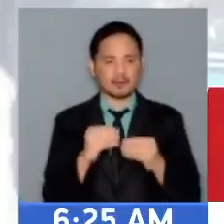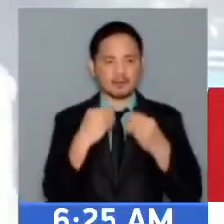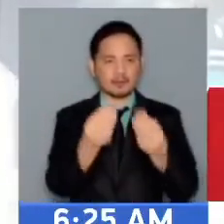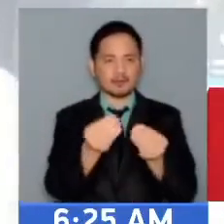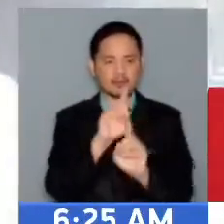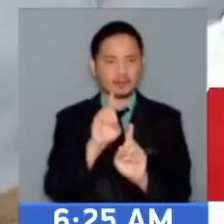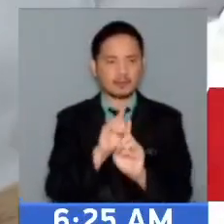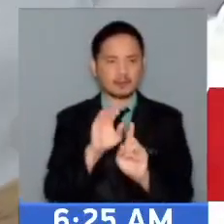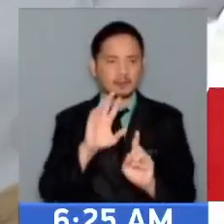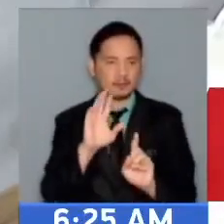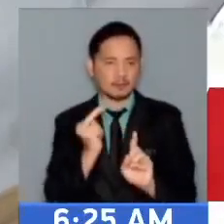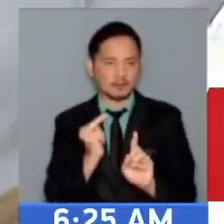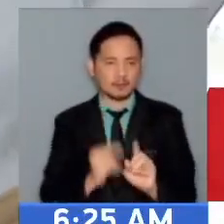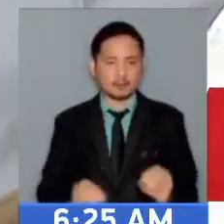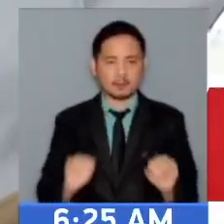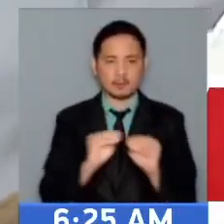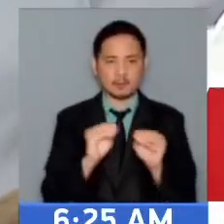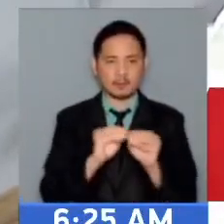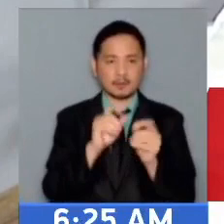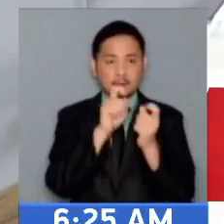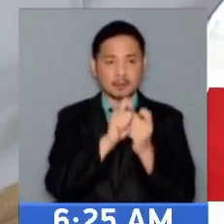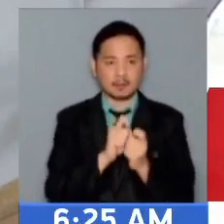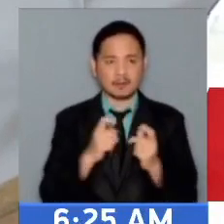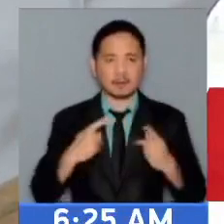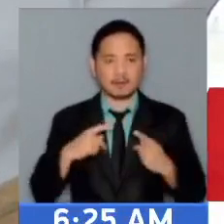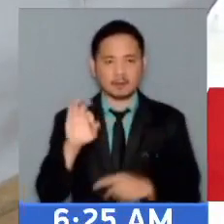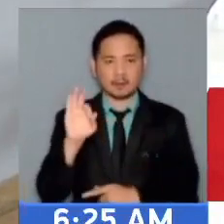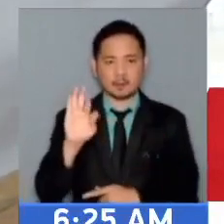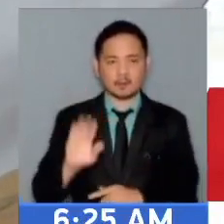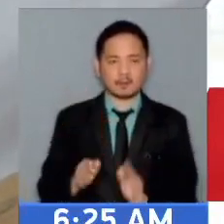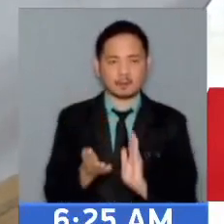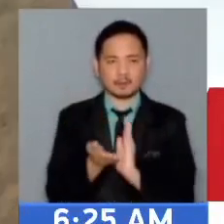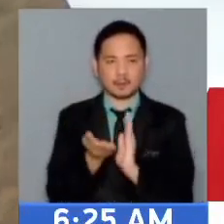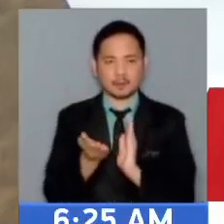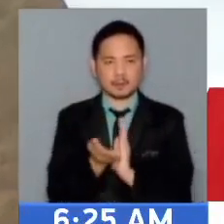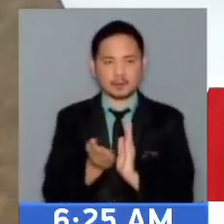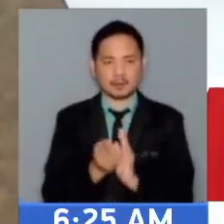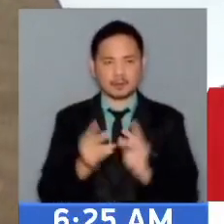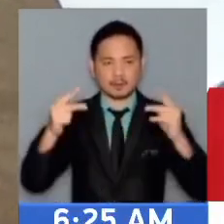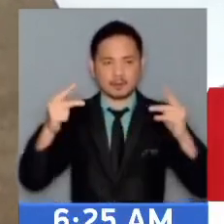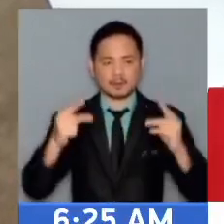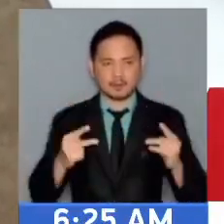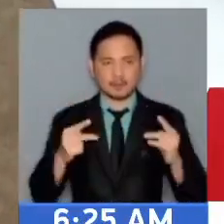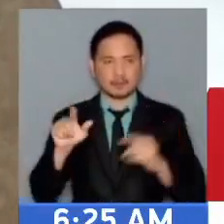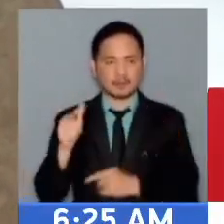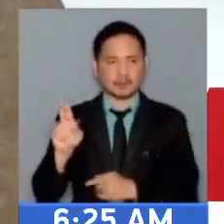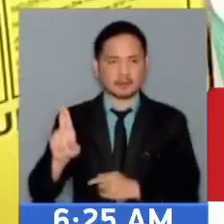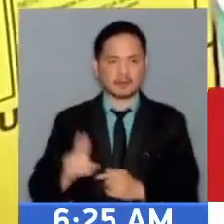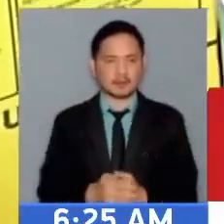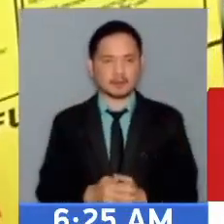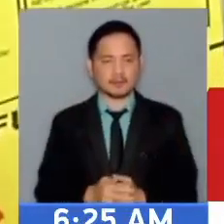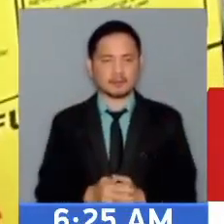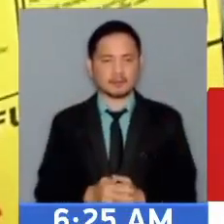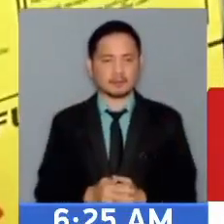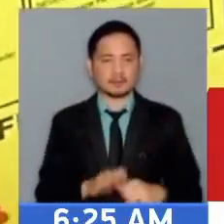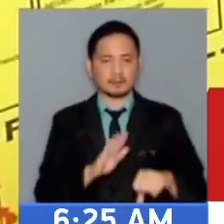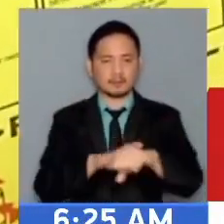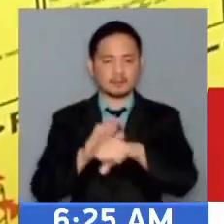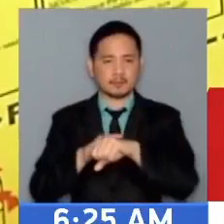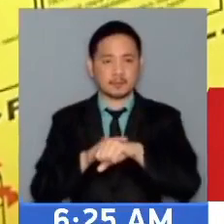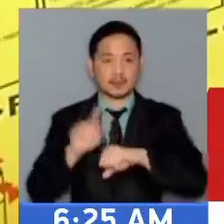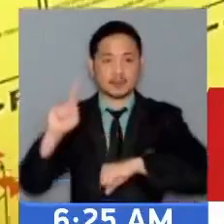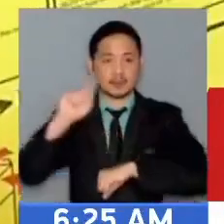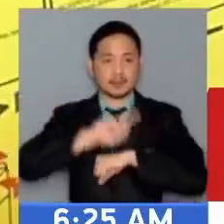detalye, bisitahin ang official Facebook page ng Pasig Public Information Office. Paalala po ng LGU, sa araw ng pagtutuli, dapat may